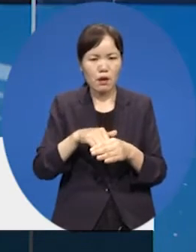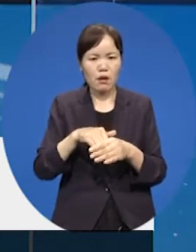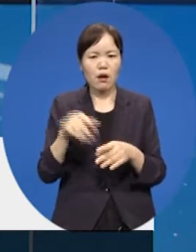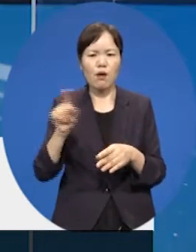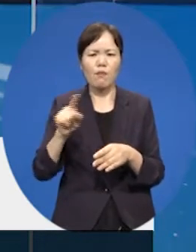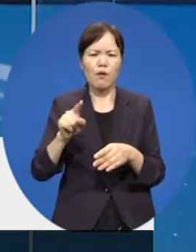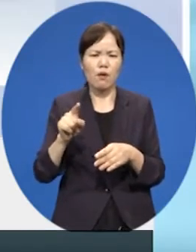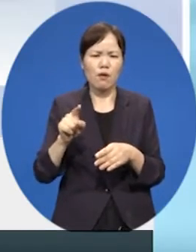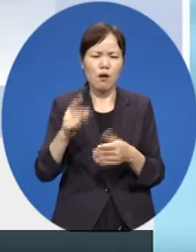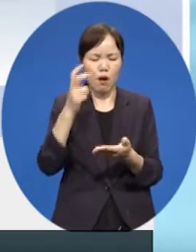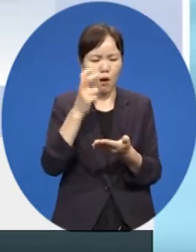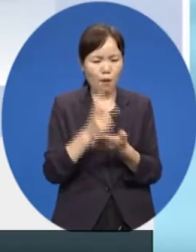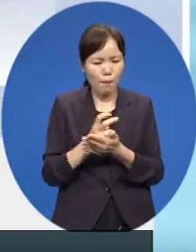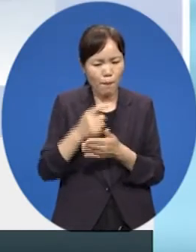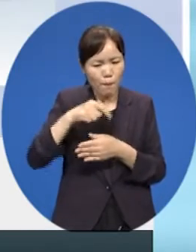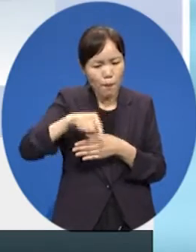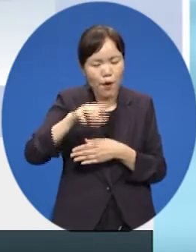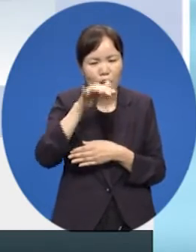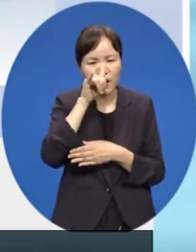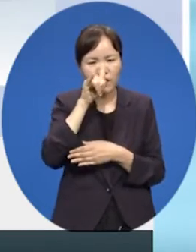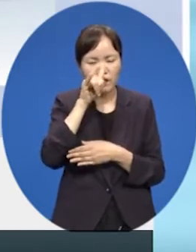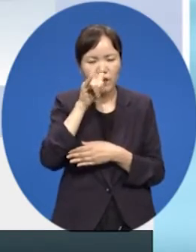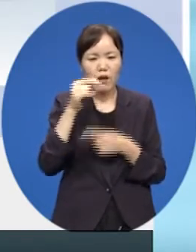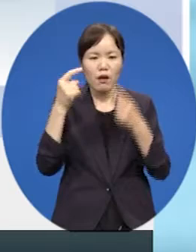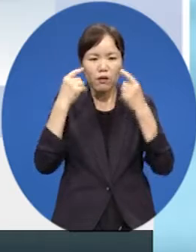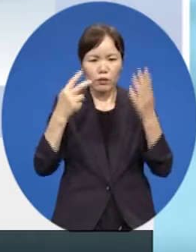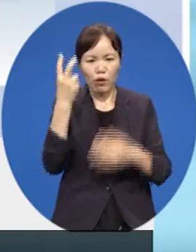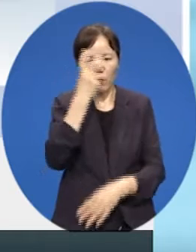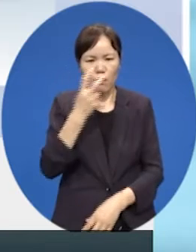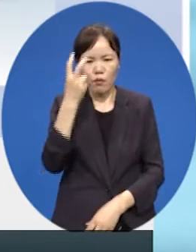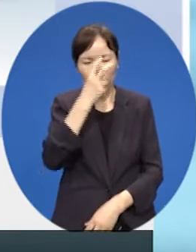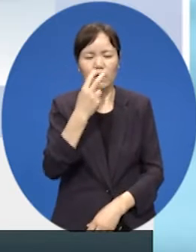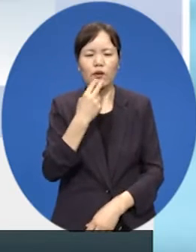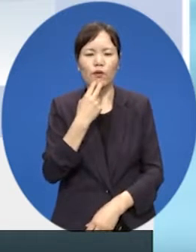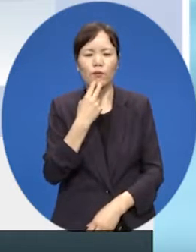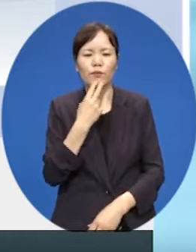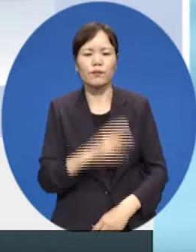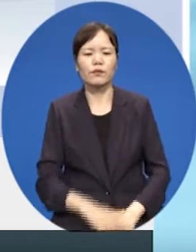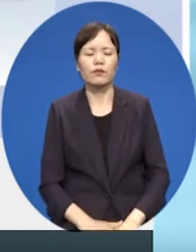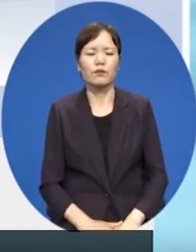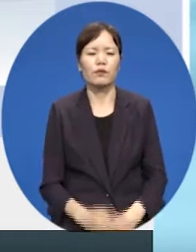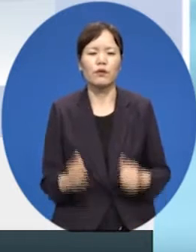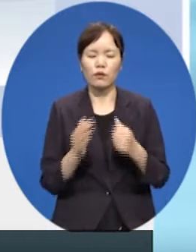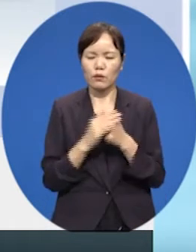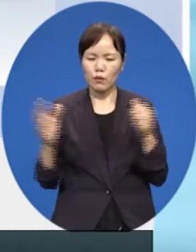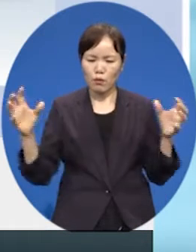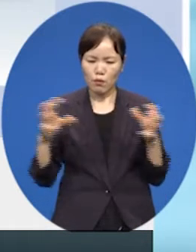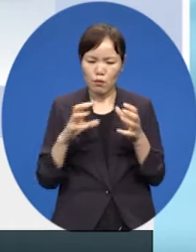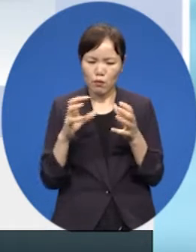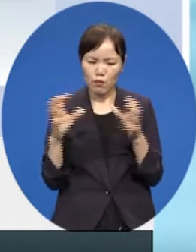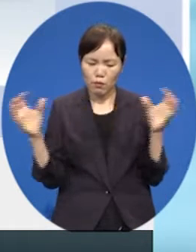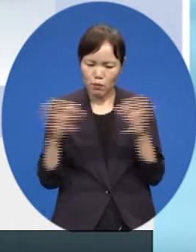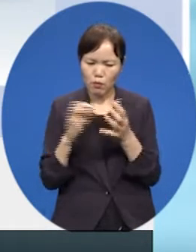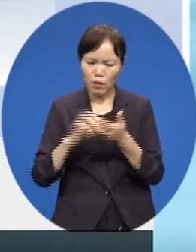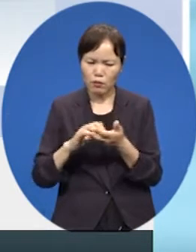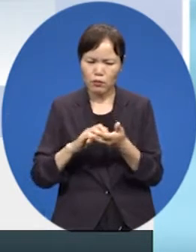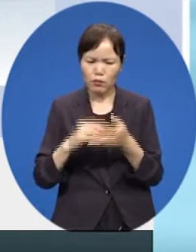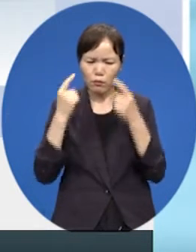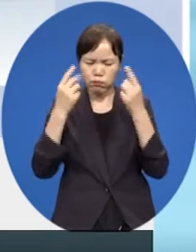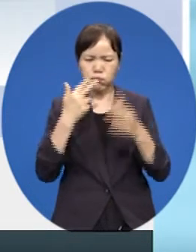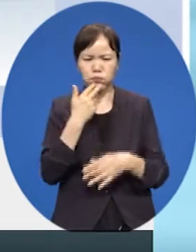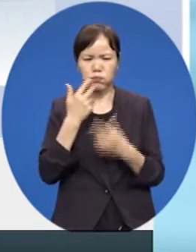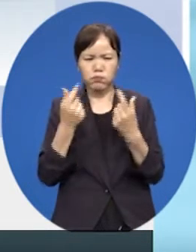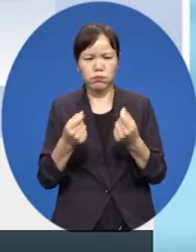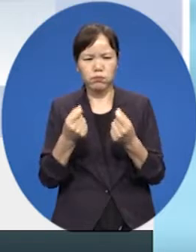사각지대 인 측면이 있거든요 정확하게 관리가 되고 있지 않다 보니까 관련 통계도 정확하지가 않을 것 같은데